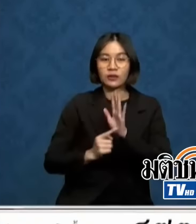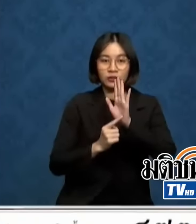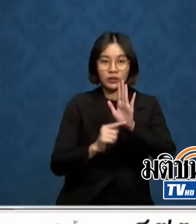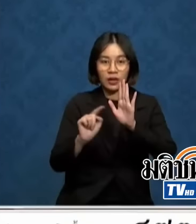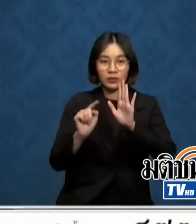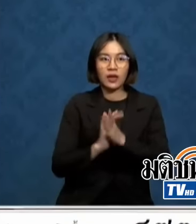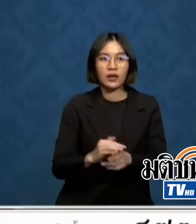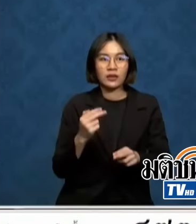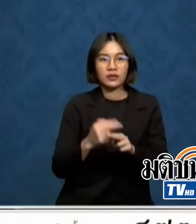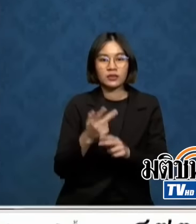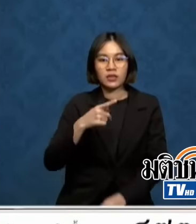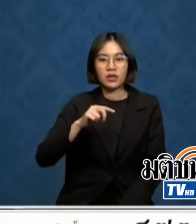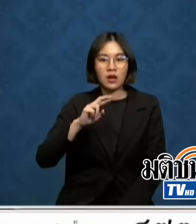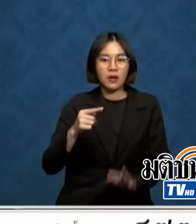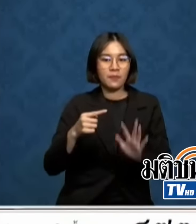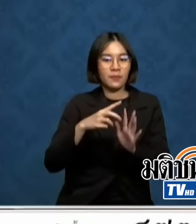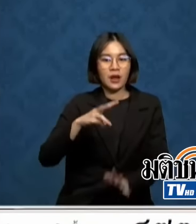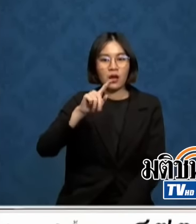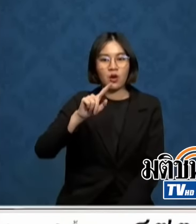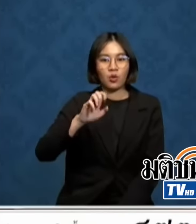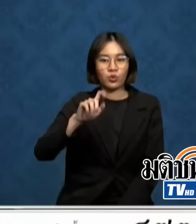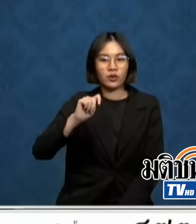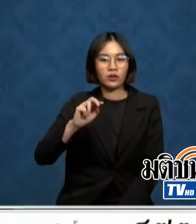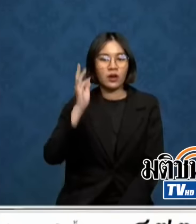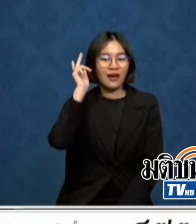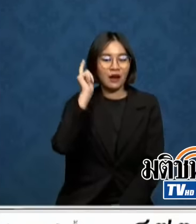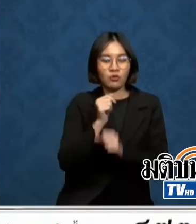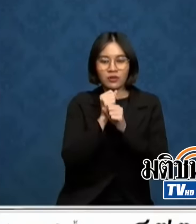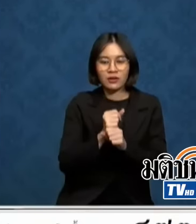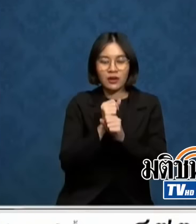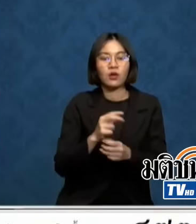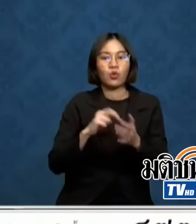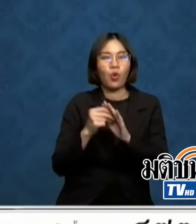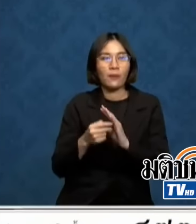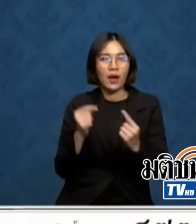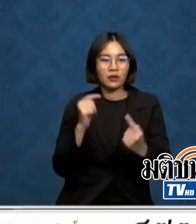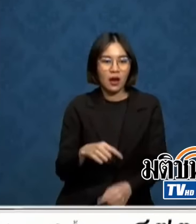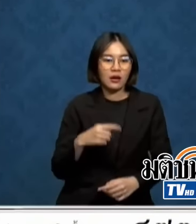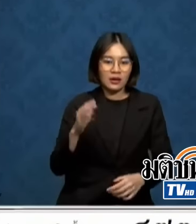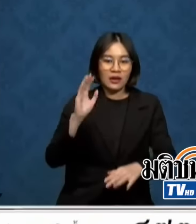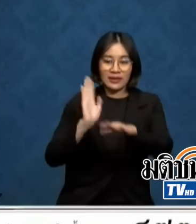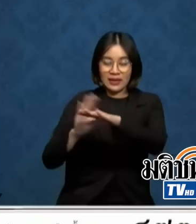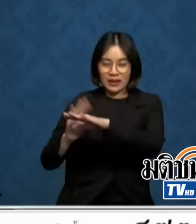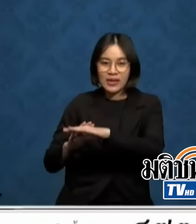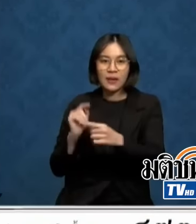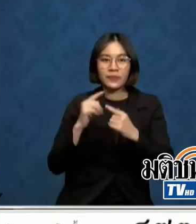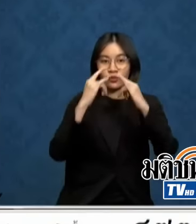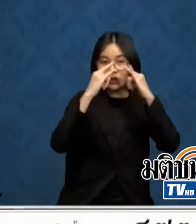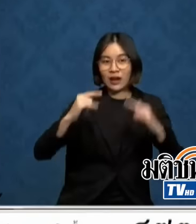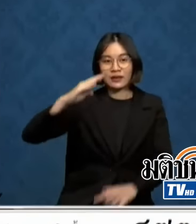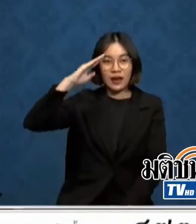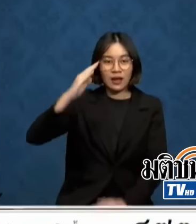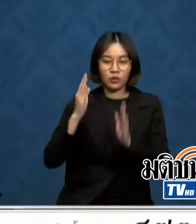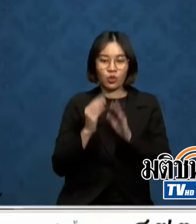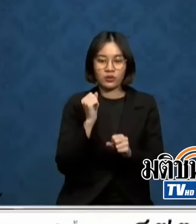กรณีของคุณประวิตรโรจนพฤกษ์นักข่าวอาวุโสก็ถูกเรียกรายงานตัวไปยังกองทัพภาคที่ 1หรือกรณีของ